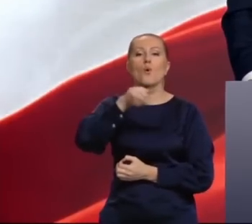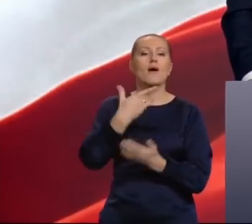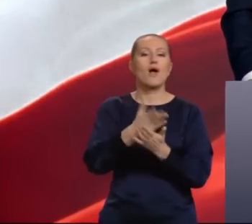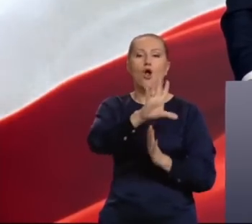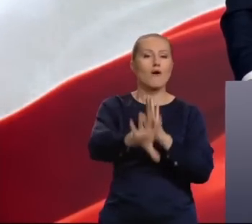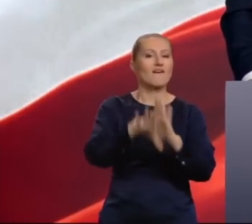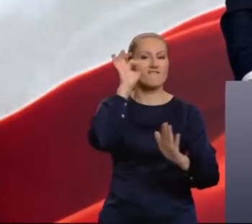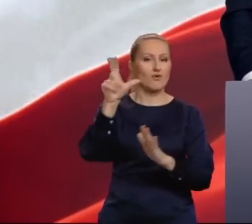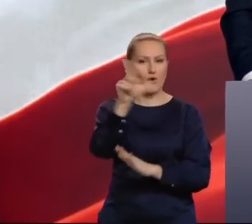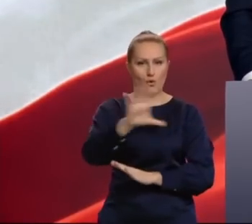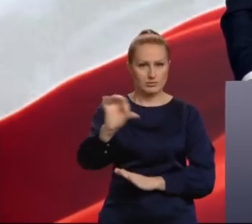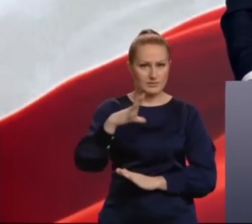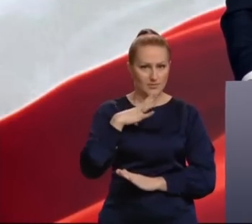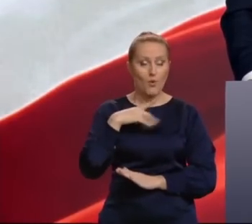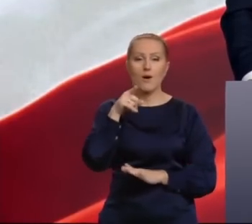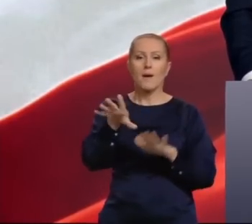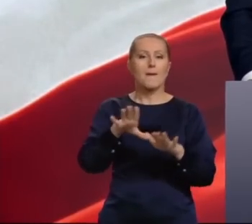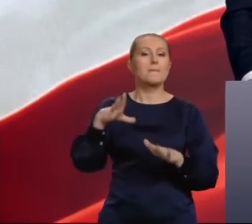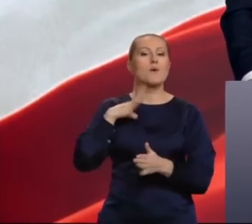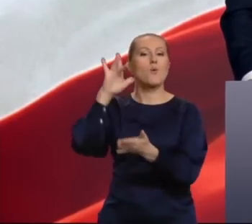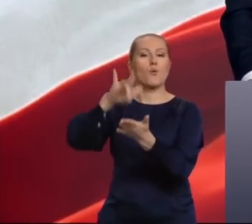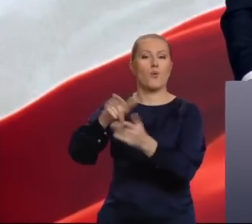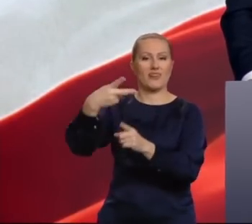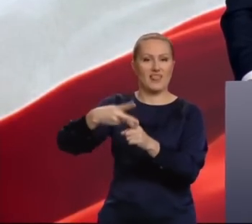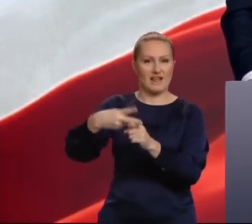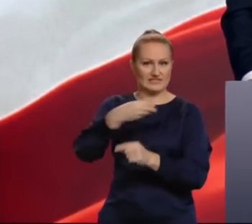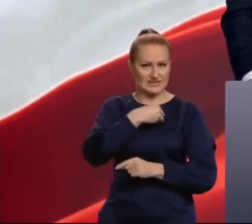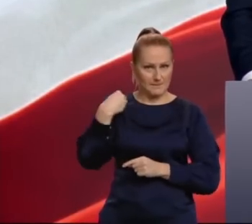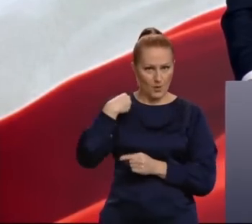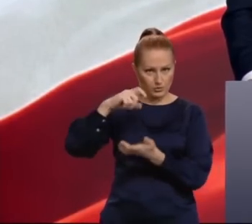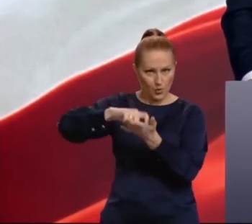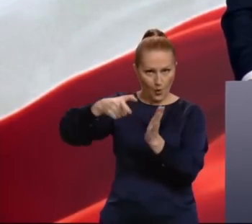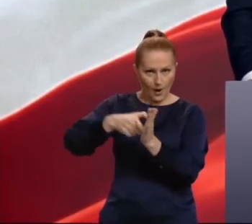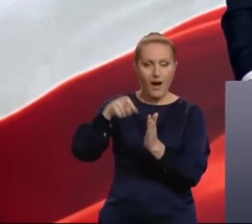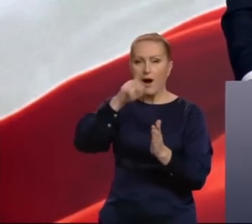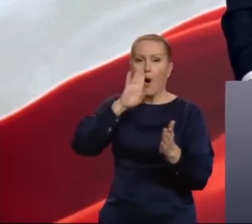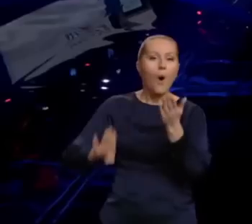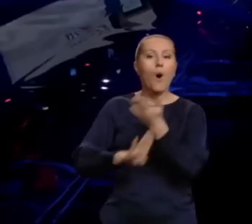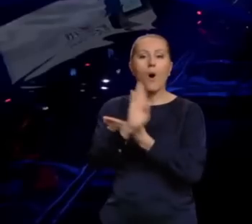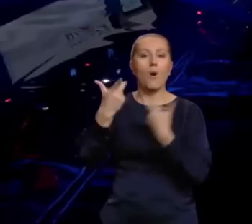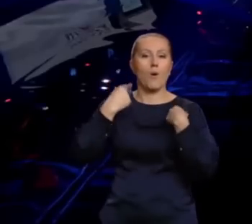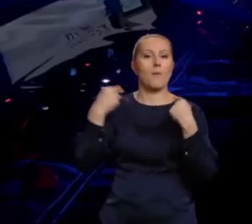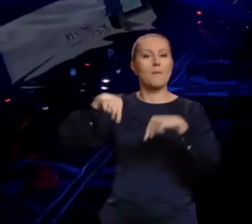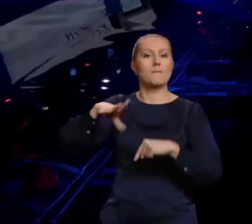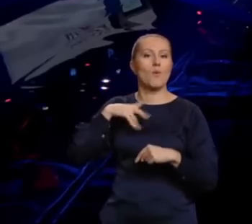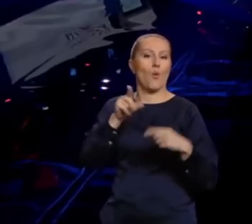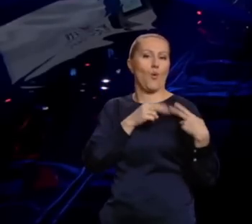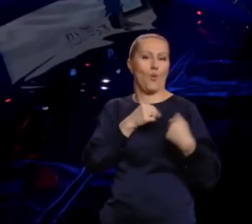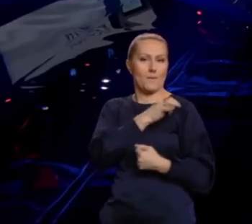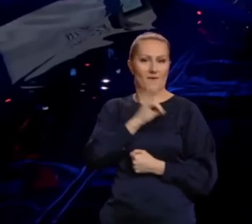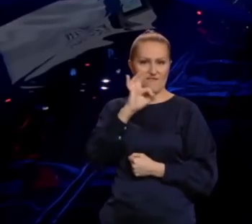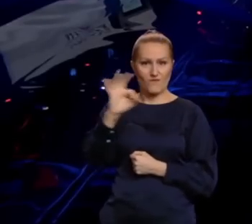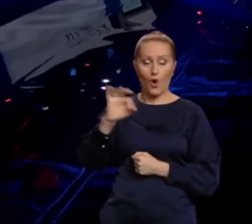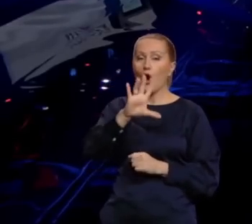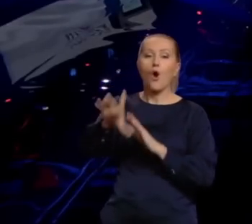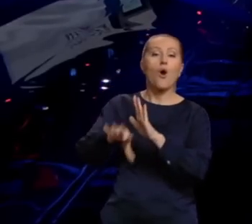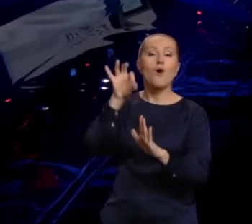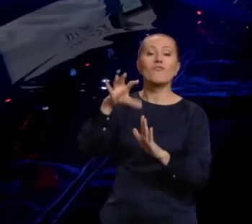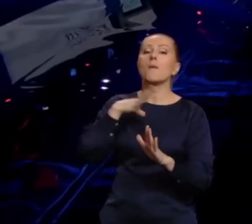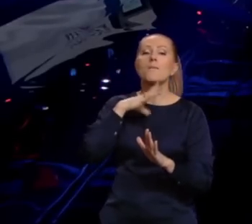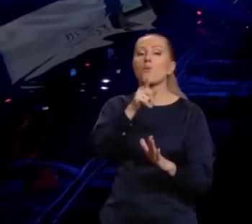losowania, które to odbyło się w siedzibie Telewizji Polskiej w obecności witam, przedstawicieli Wesley. Komitetów. Kolejność odpowiedzi lubisz na pytania Szymkę była